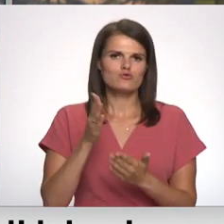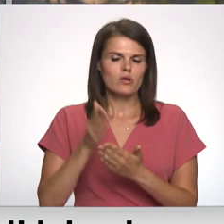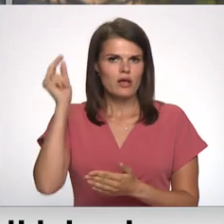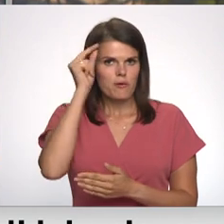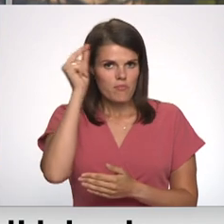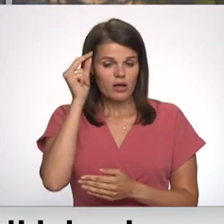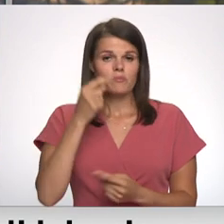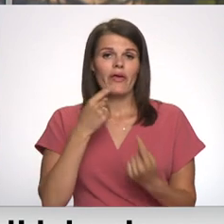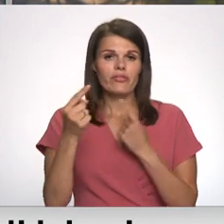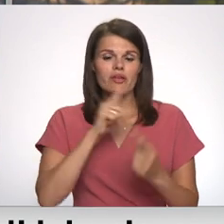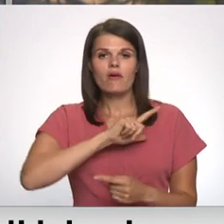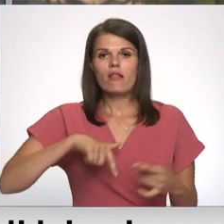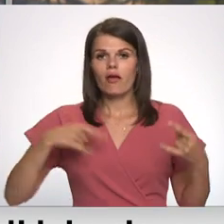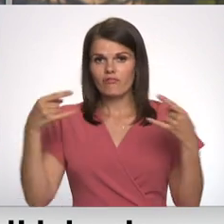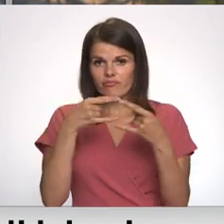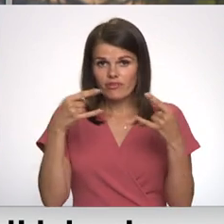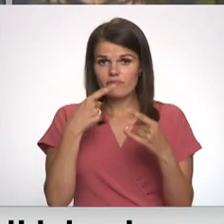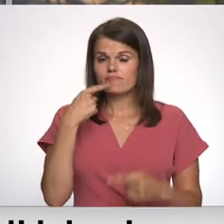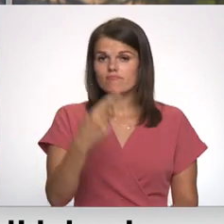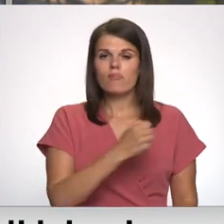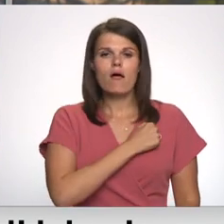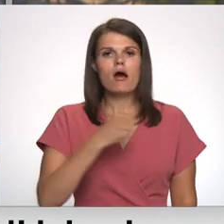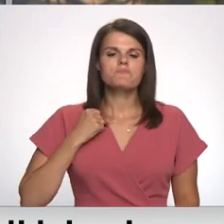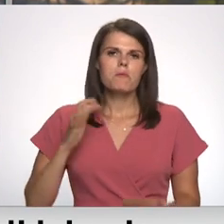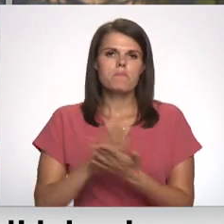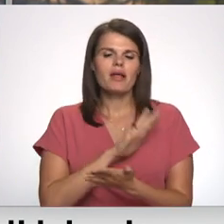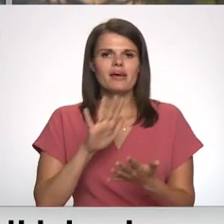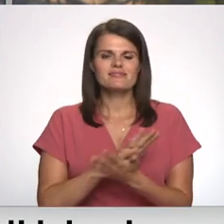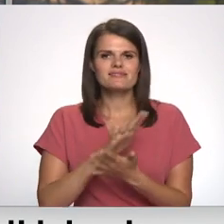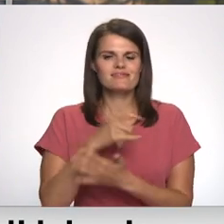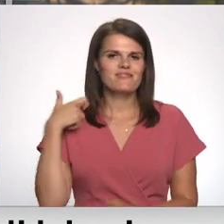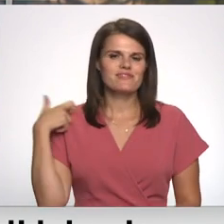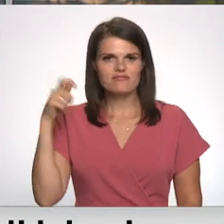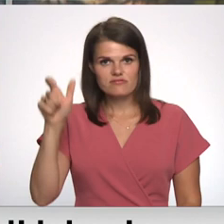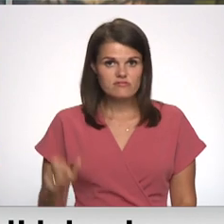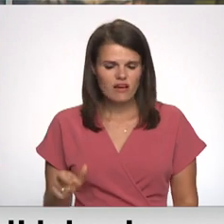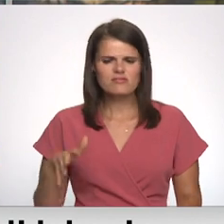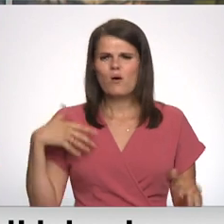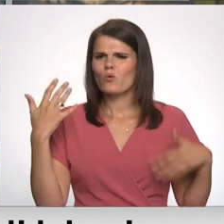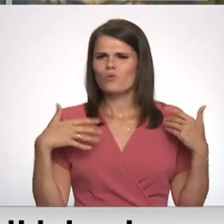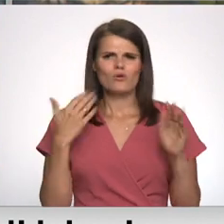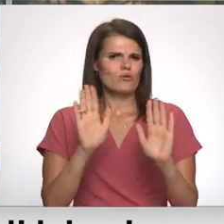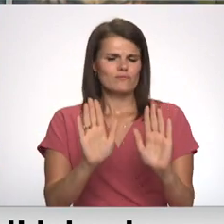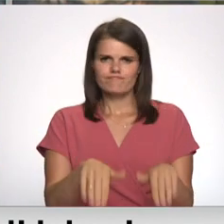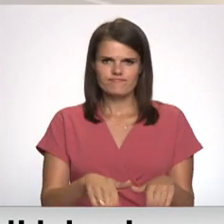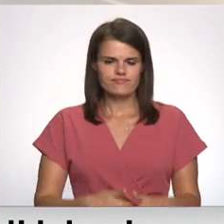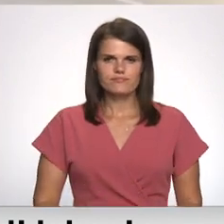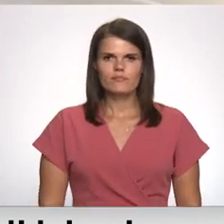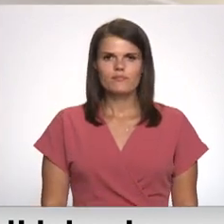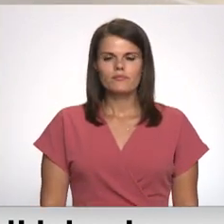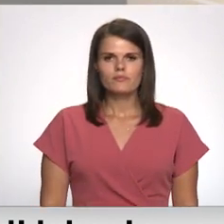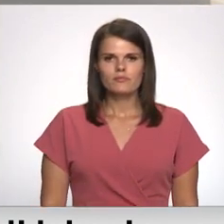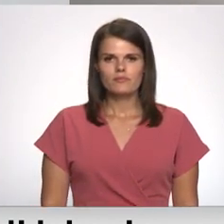Kā intervijā Latvijas televīzijai pauda bruņoto spēku preses virsnieks Jurģis Baumanis, satraukumam nav pamata.